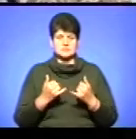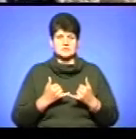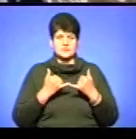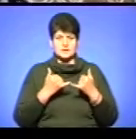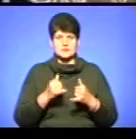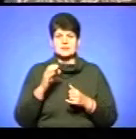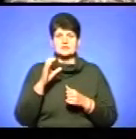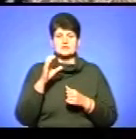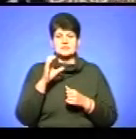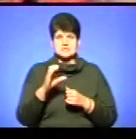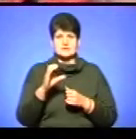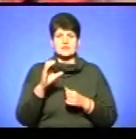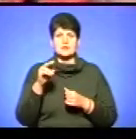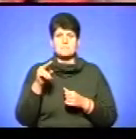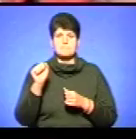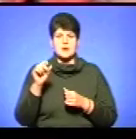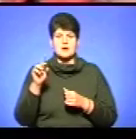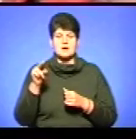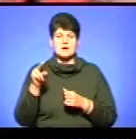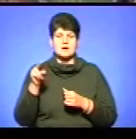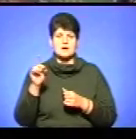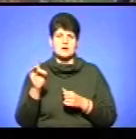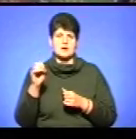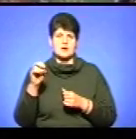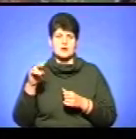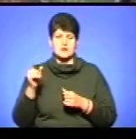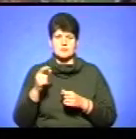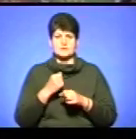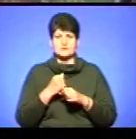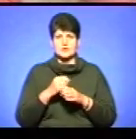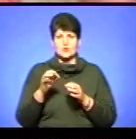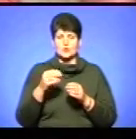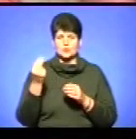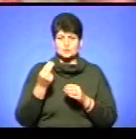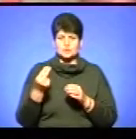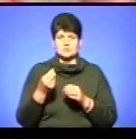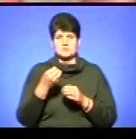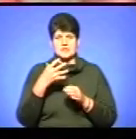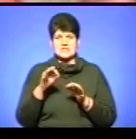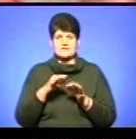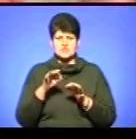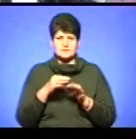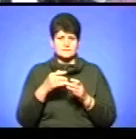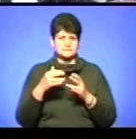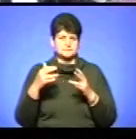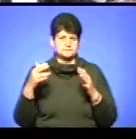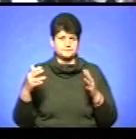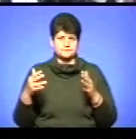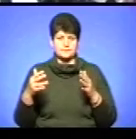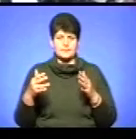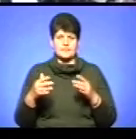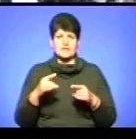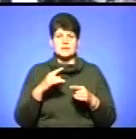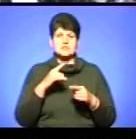Северині Парельє, працювали семеро художників, 15 вишивальниць, майже десяток майстрів народних ремесел. Сестра